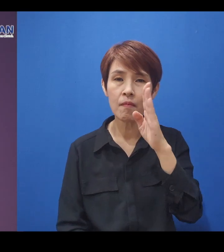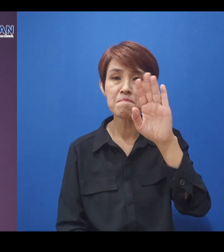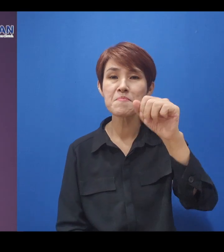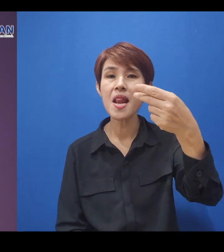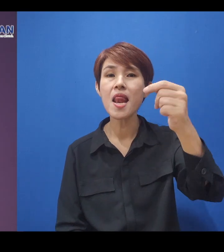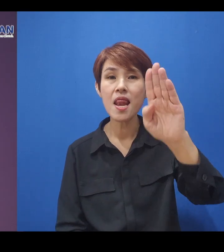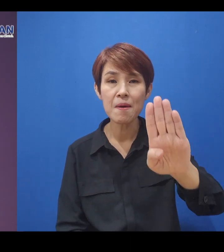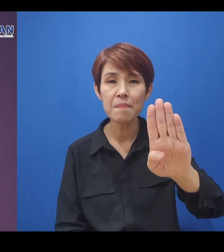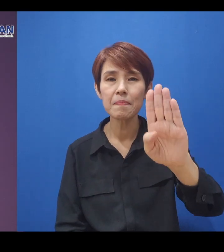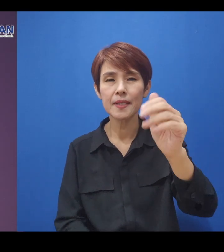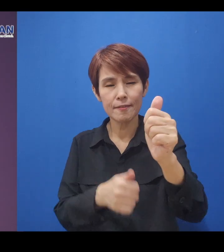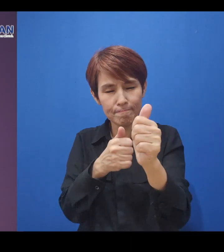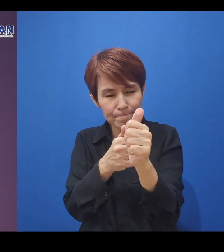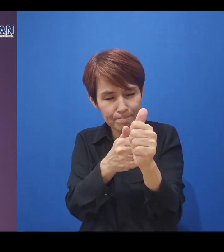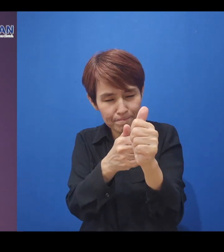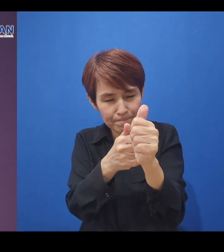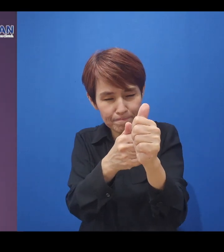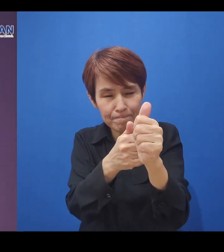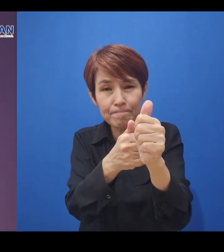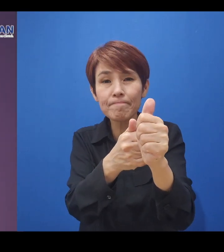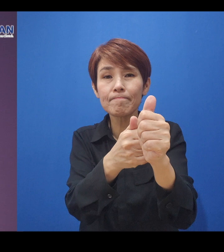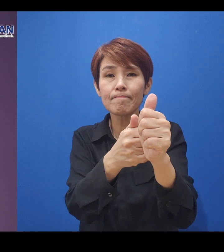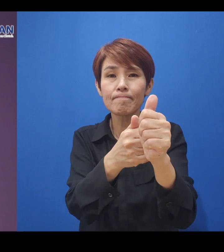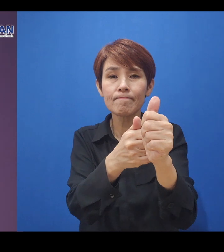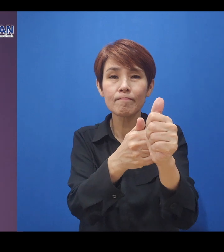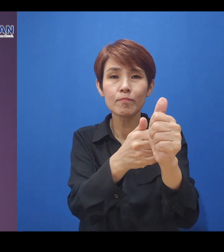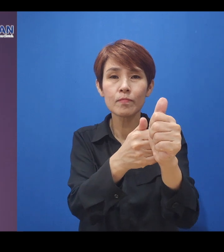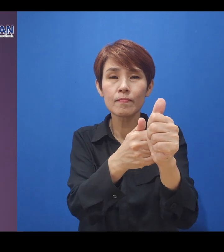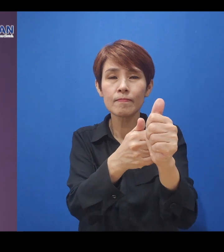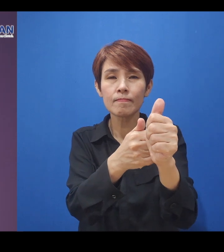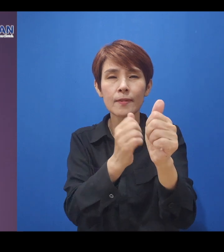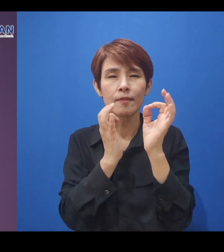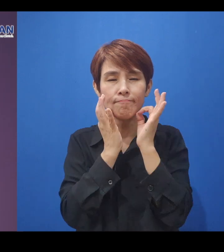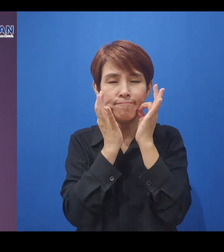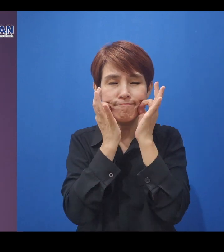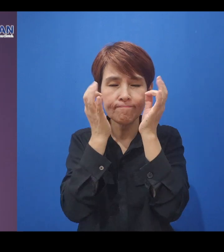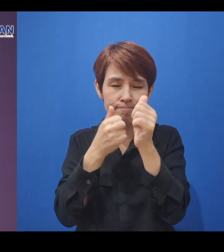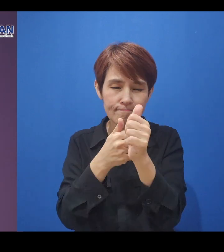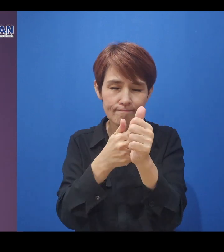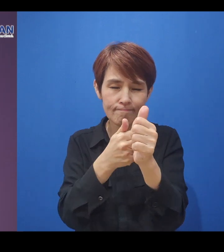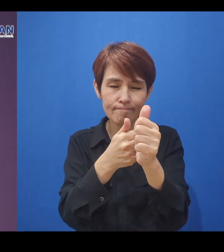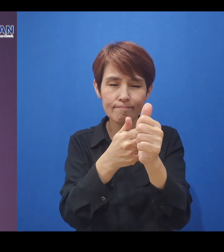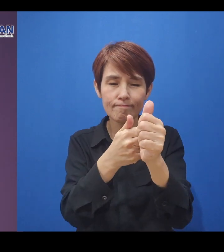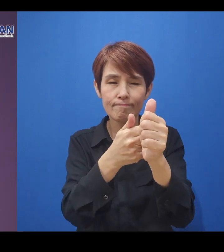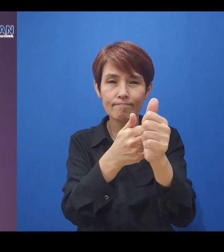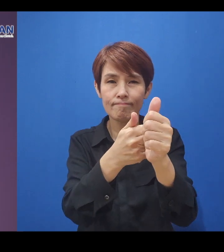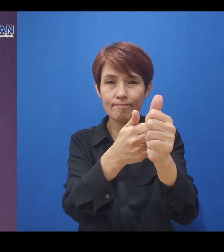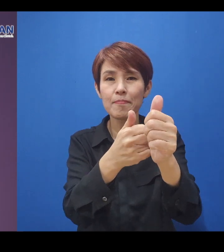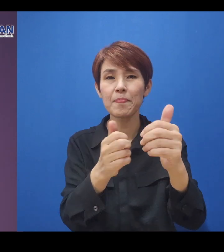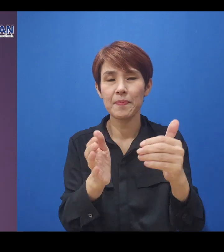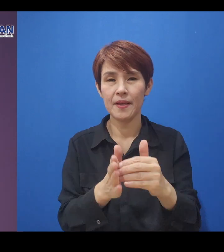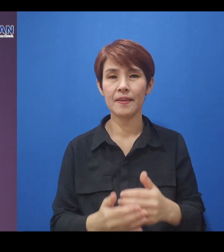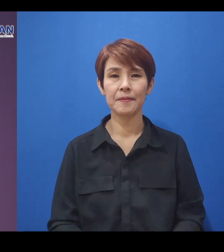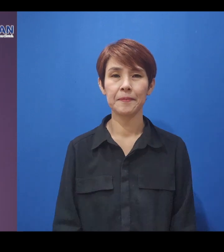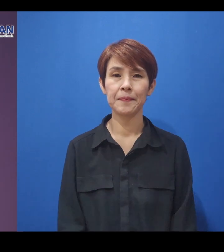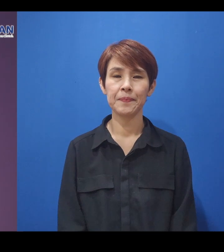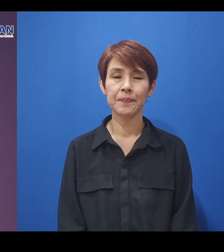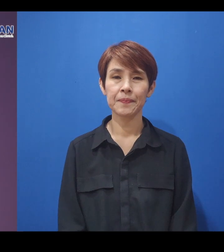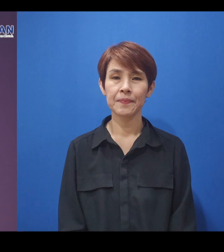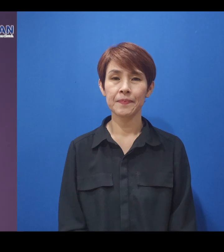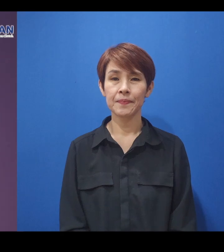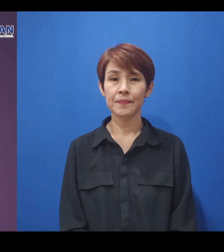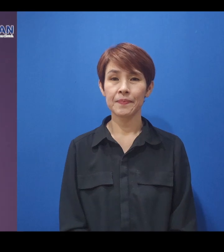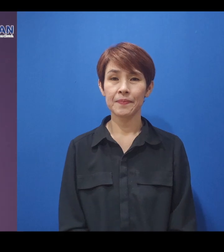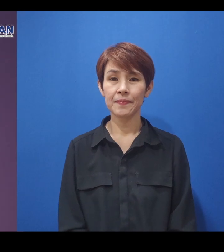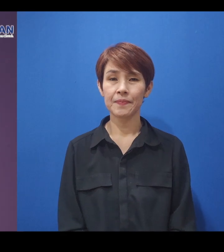빌립이라는 한 사람을 따라다녀요. 근데 따라다니는데 전심으로 따라다녔다. 다음